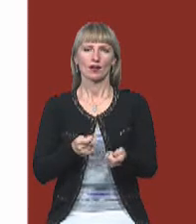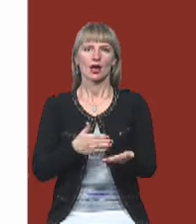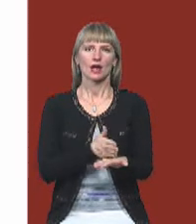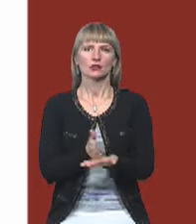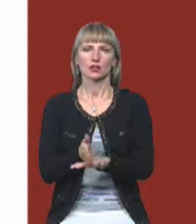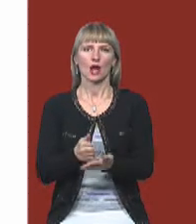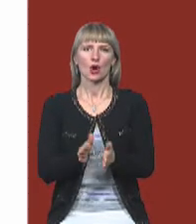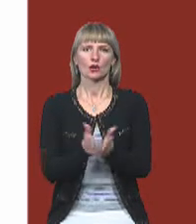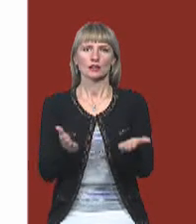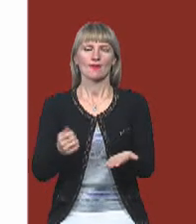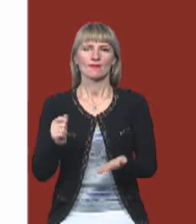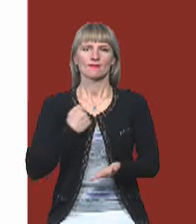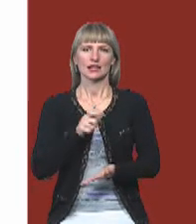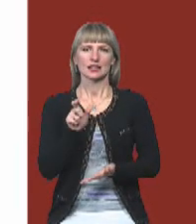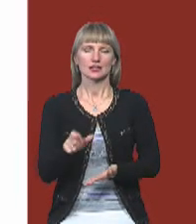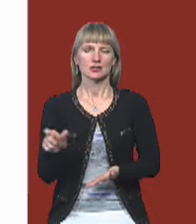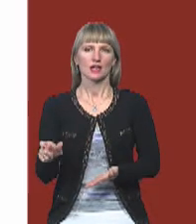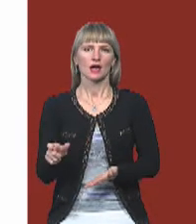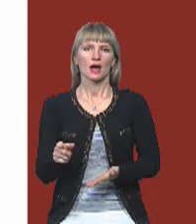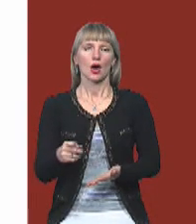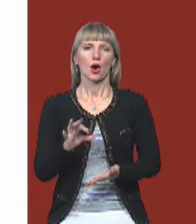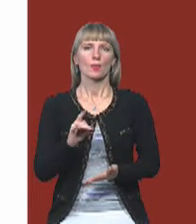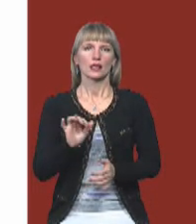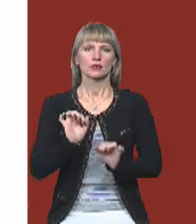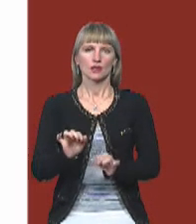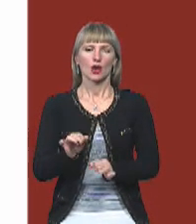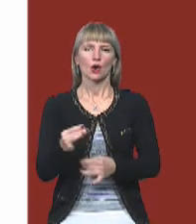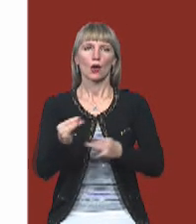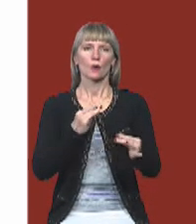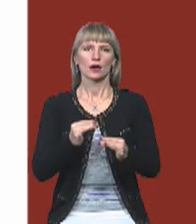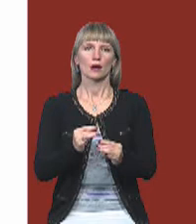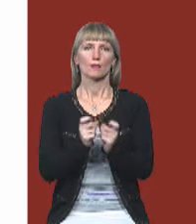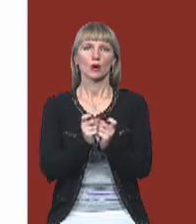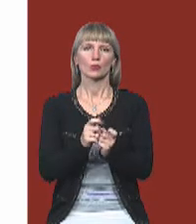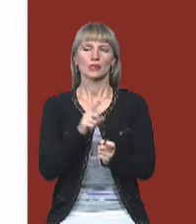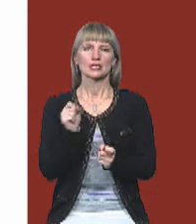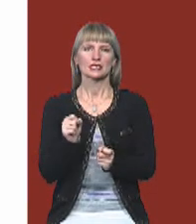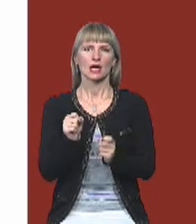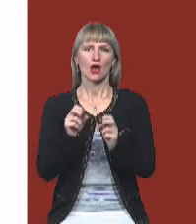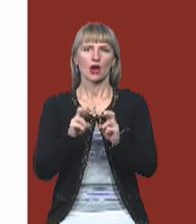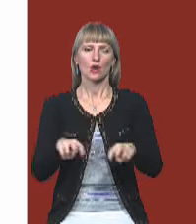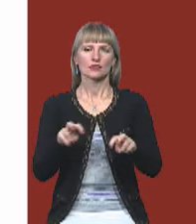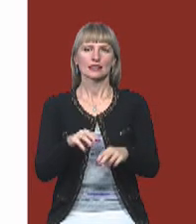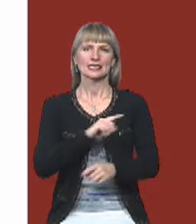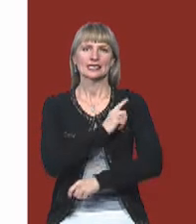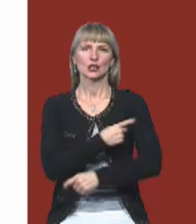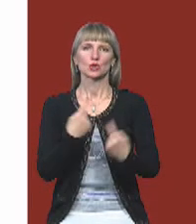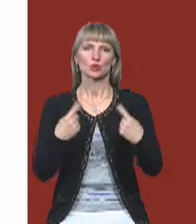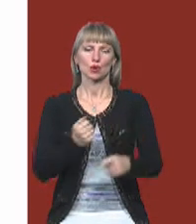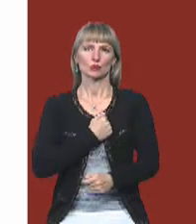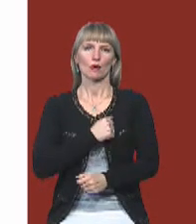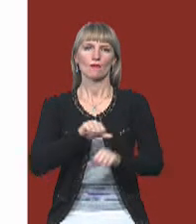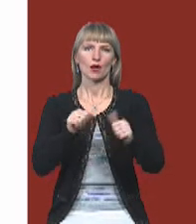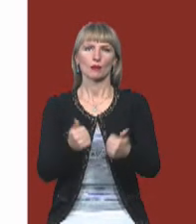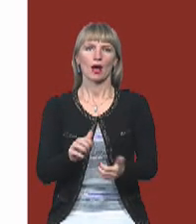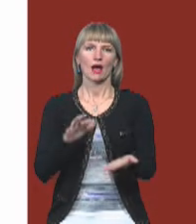розгортання військ, охорони та оборони важливих об'єктів і комунікацій, боротьби з диверсійно-розвідувальними силами, іншими озброєними формуваннями